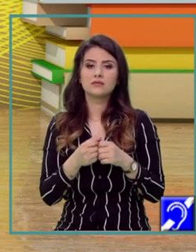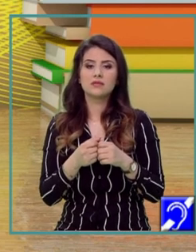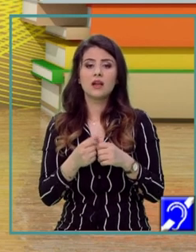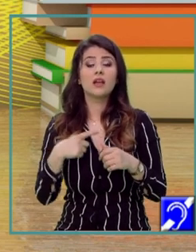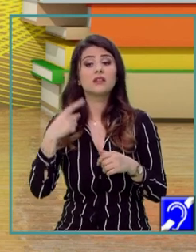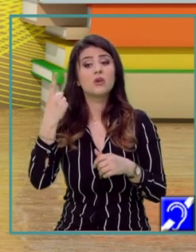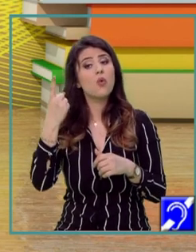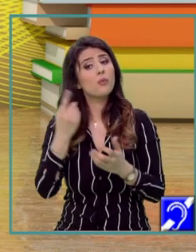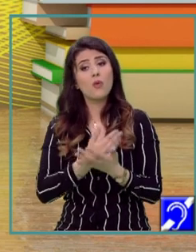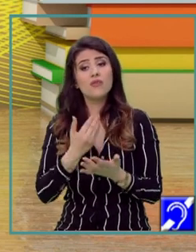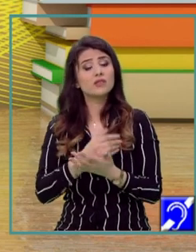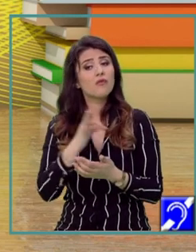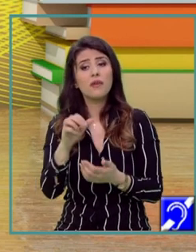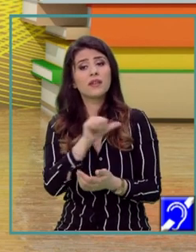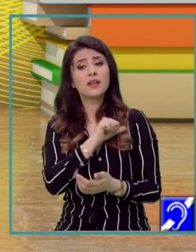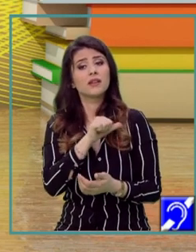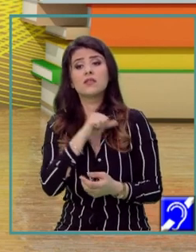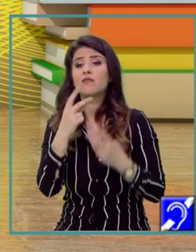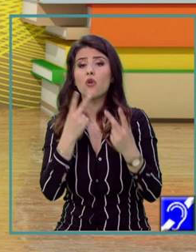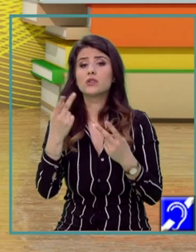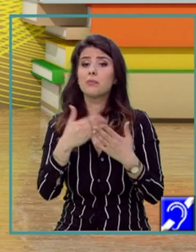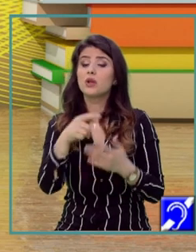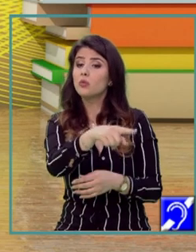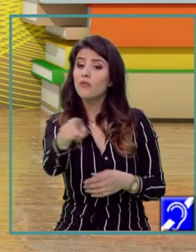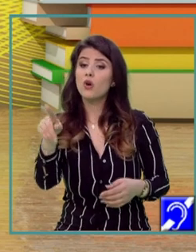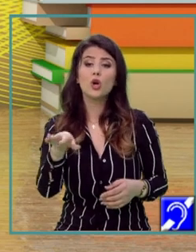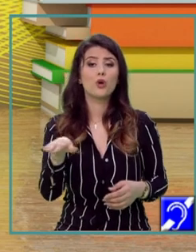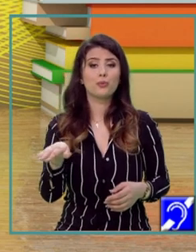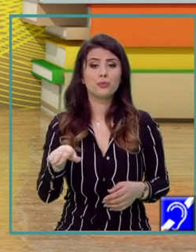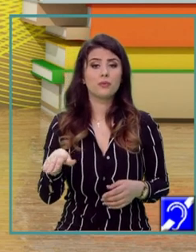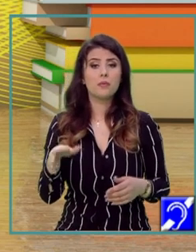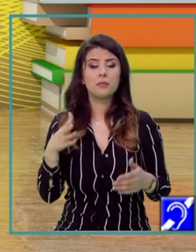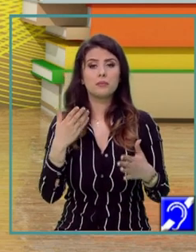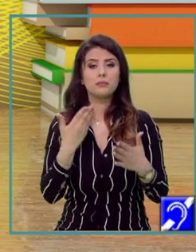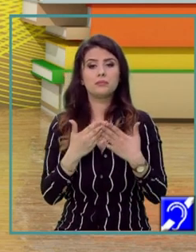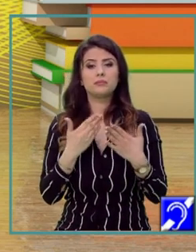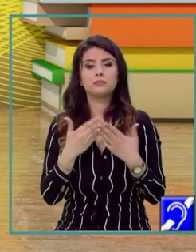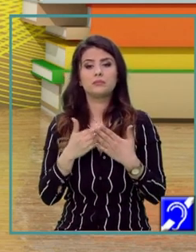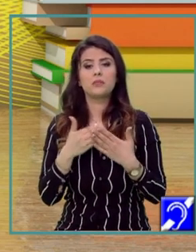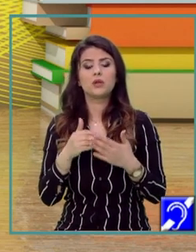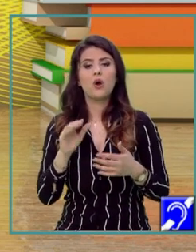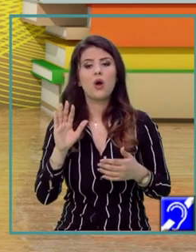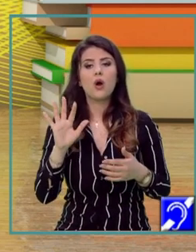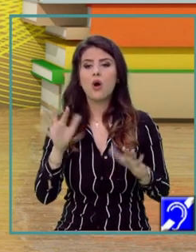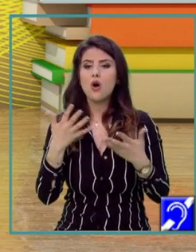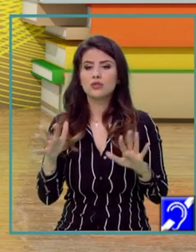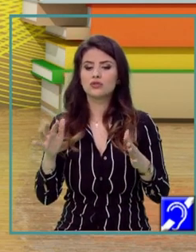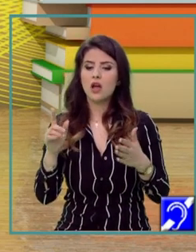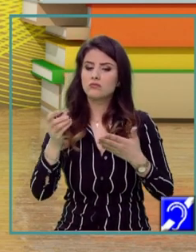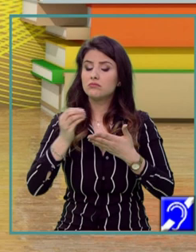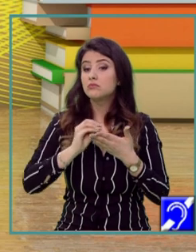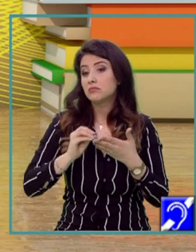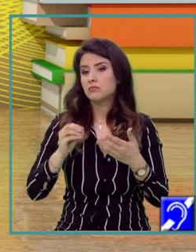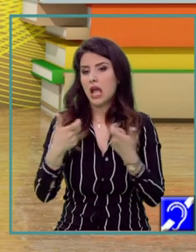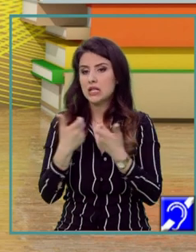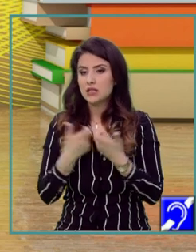extrem de de util și de folositor copii pentru voi pentru orice tip de subiect vă pic casă și dacă vă